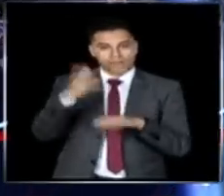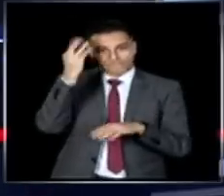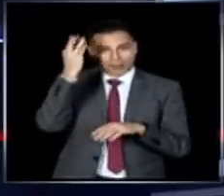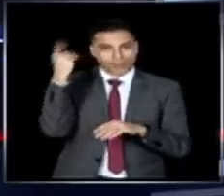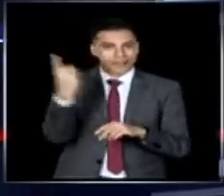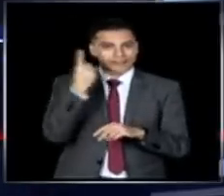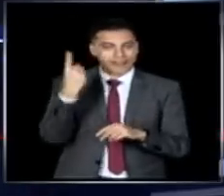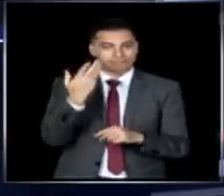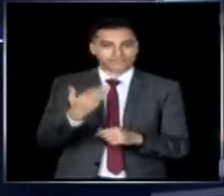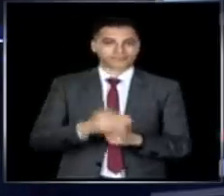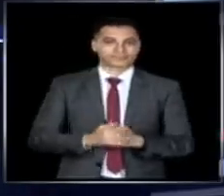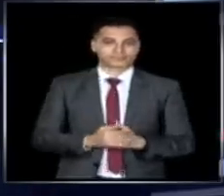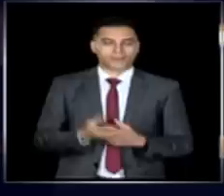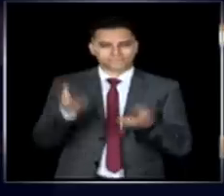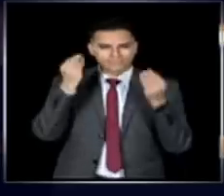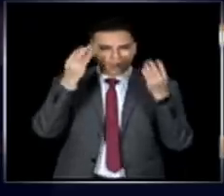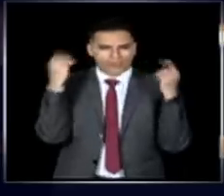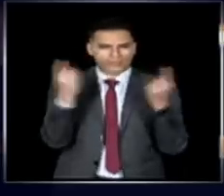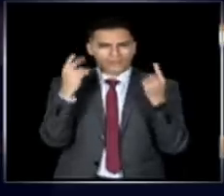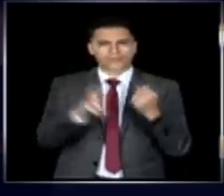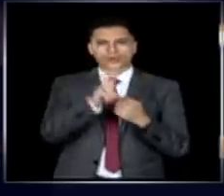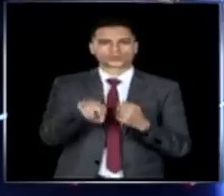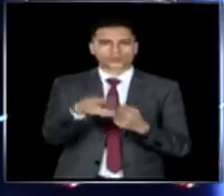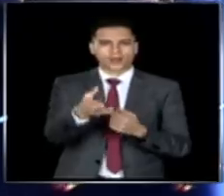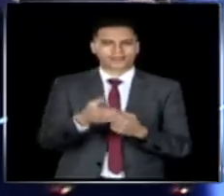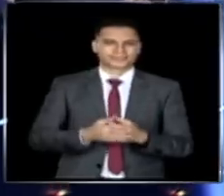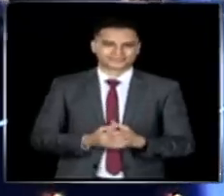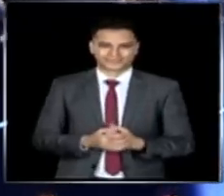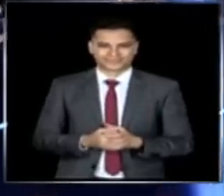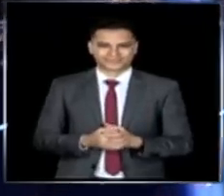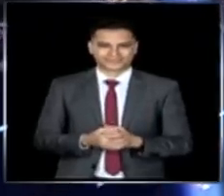العامة. معلومات عامة، والسؤال هو: